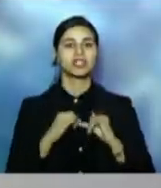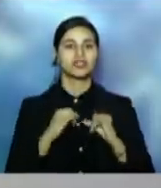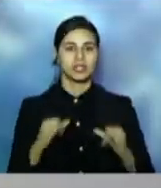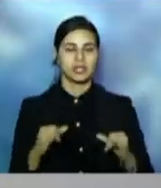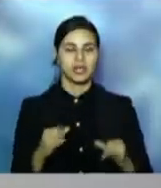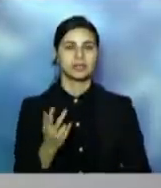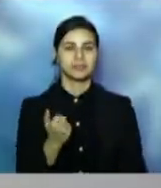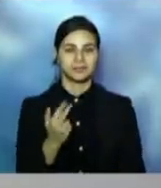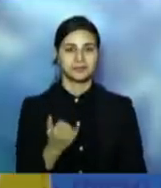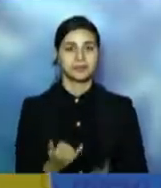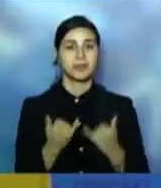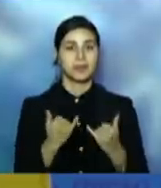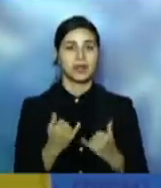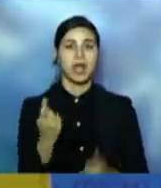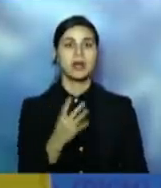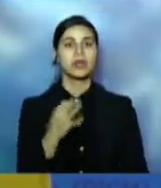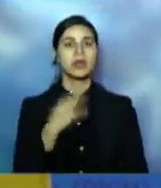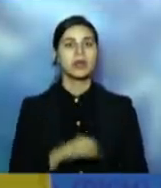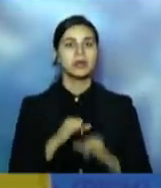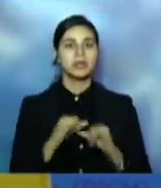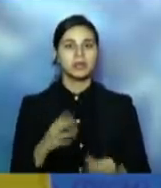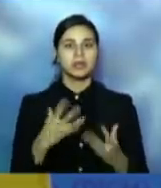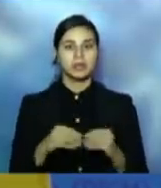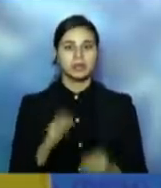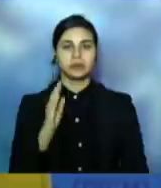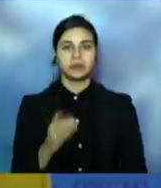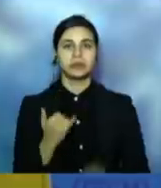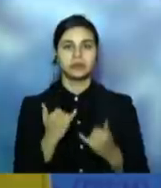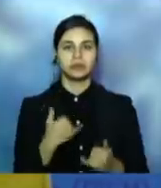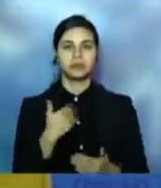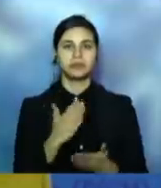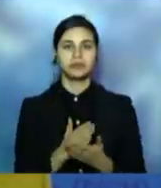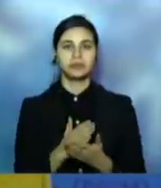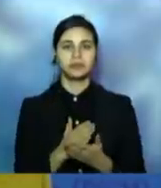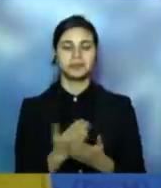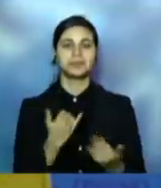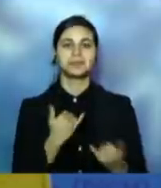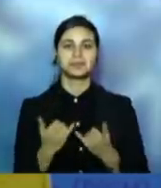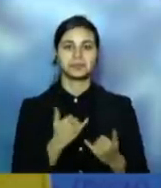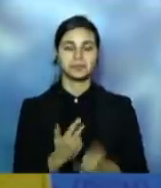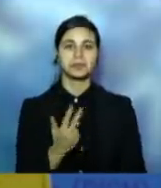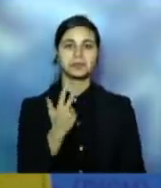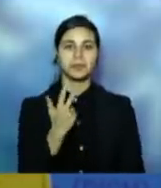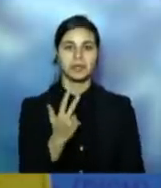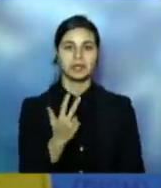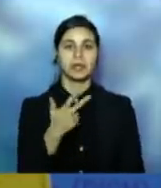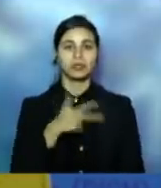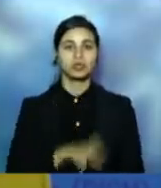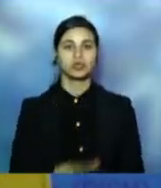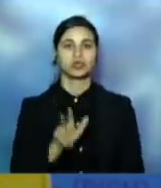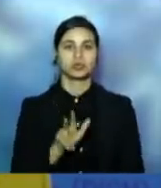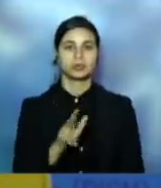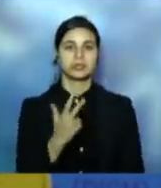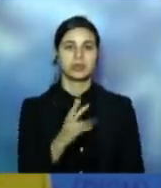მრავალშვილიანი, მაგრამ დღეს არა მხოლოდ მრავალშვილიანი ოჯახი იქნება, დღეს ყავს სტუმრად 3 ტყუპი.